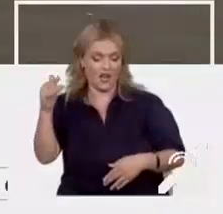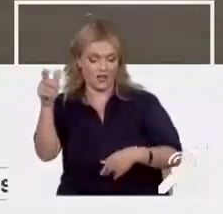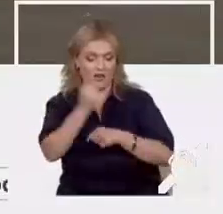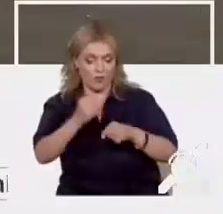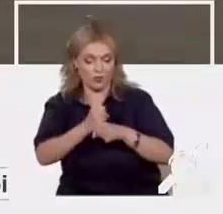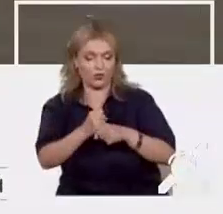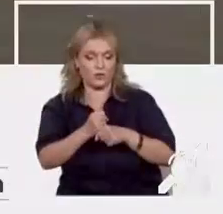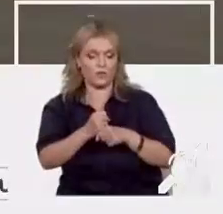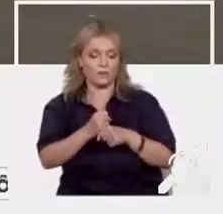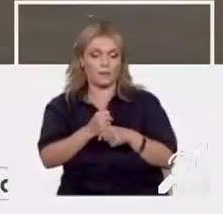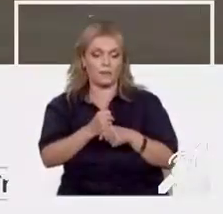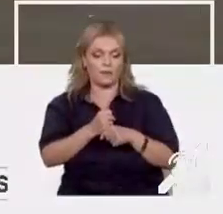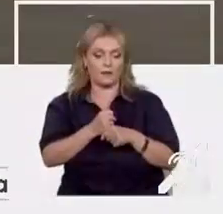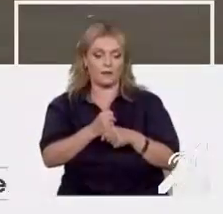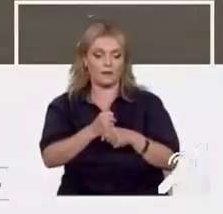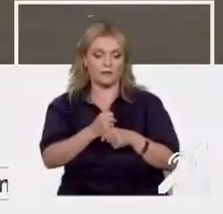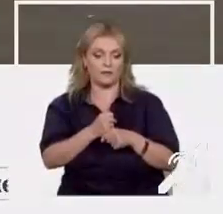eu